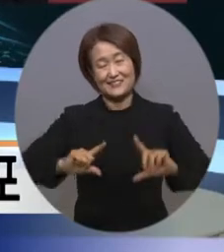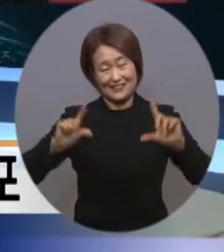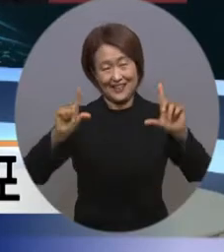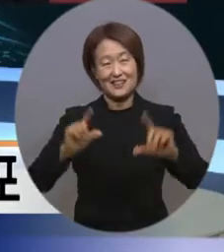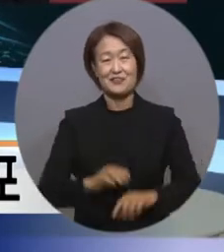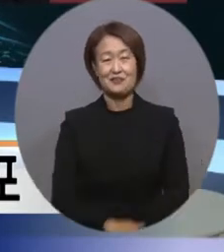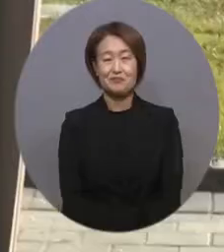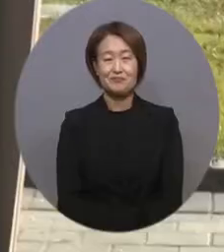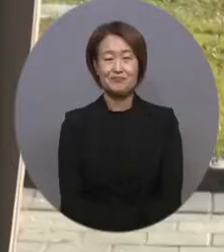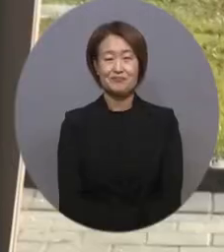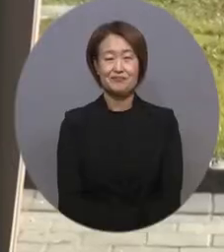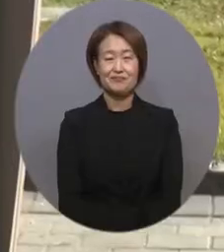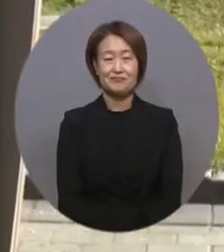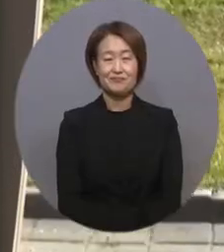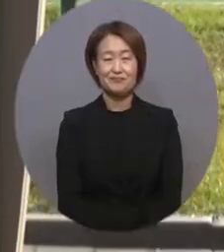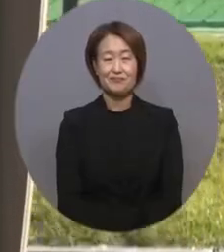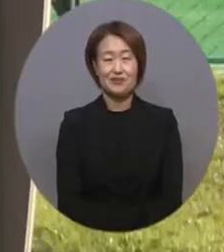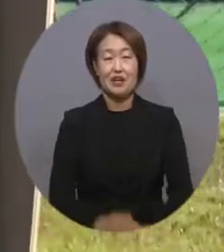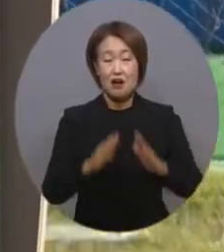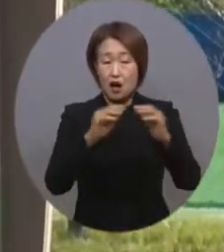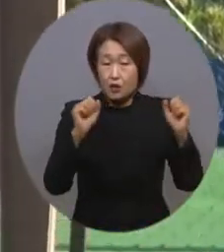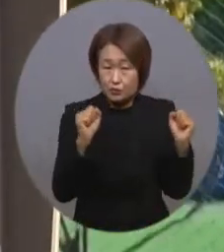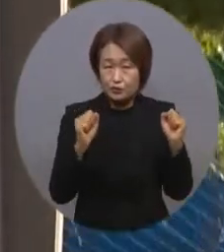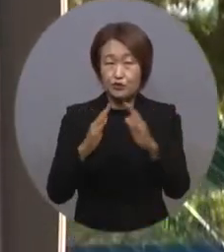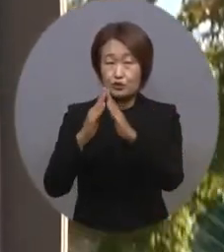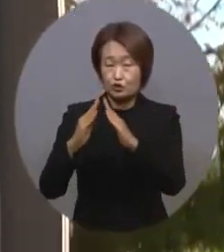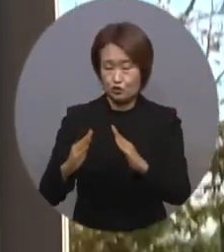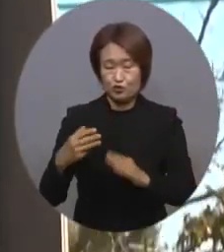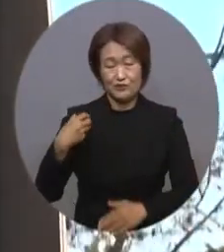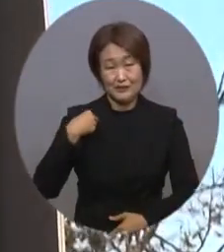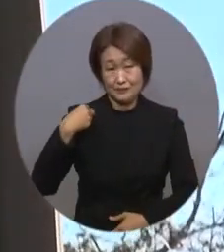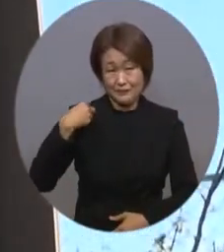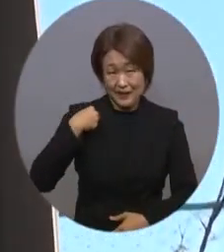보도합니다. 전라북도와 전주시가 주최하고